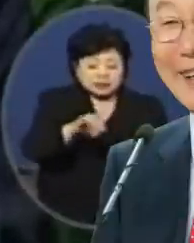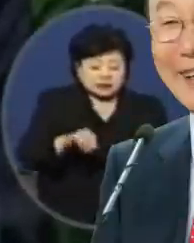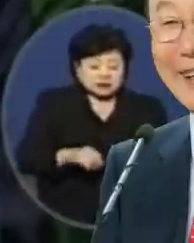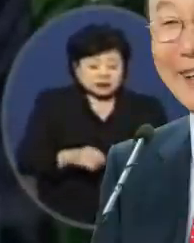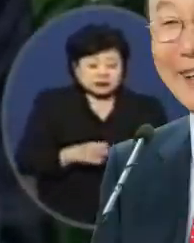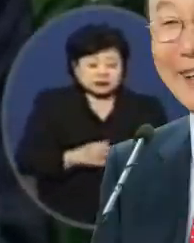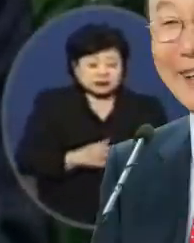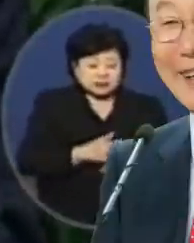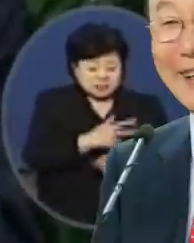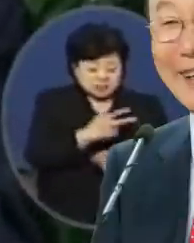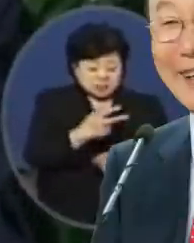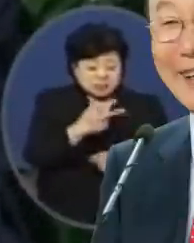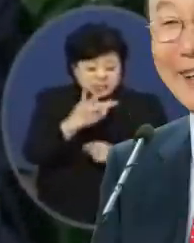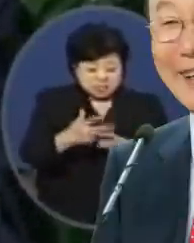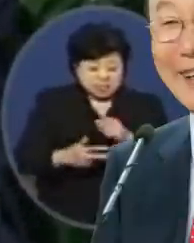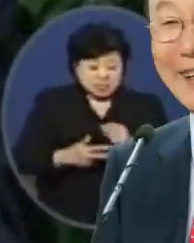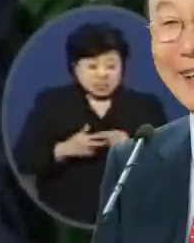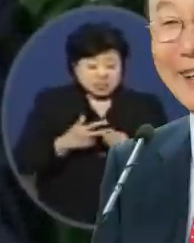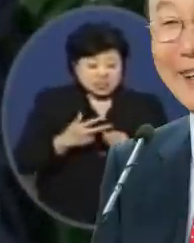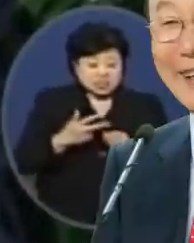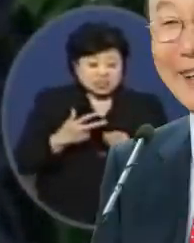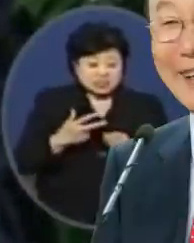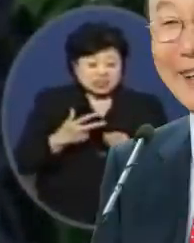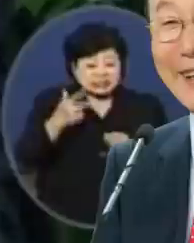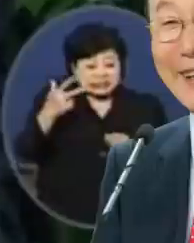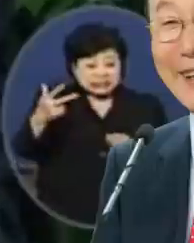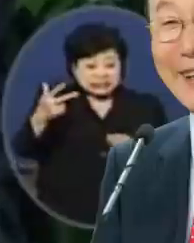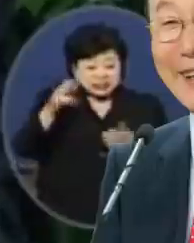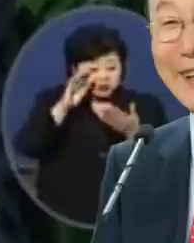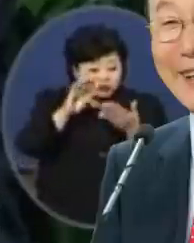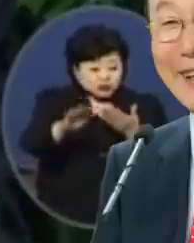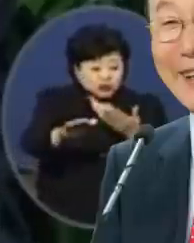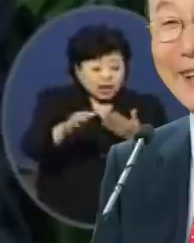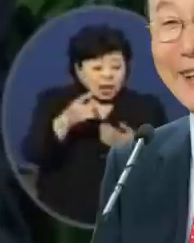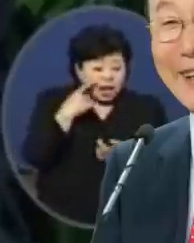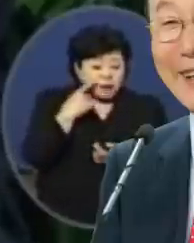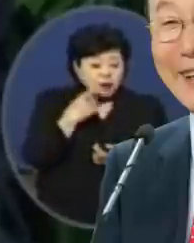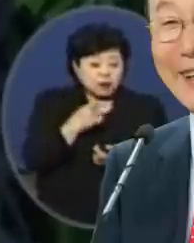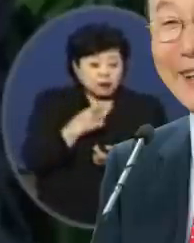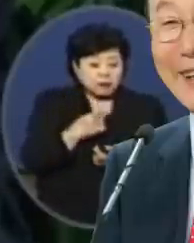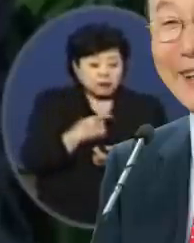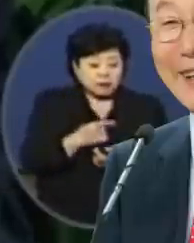일주일 이내에 가보면 굵직굵직한 고치가